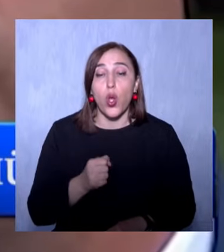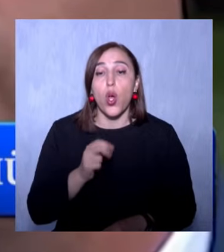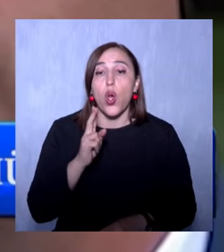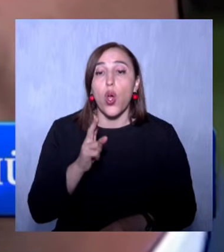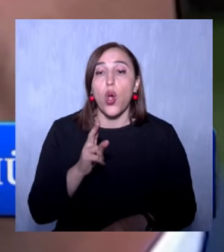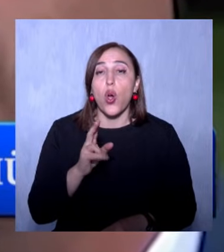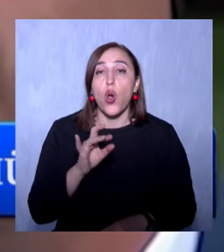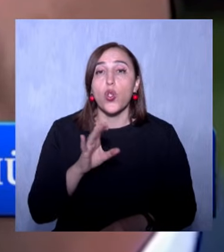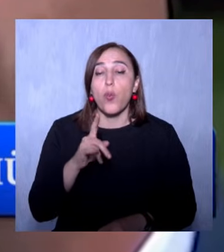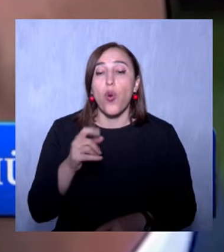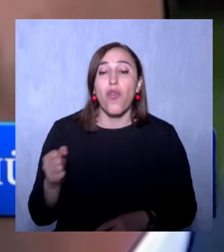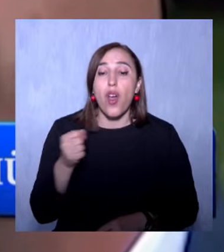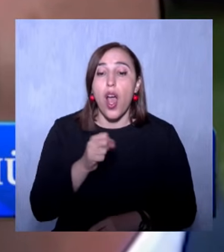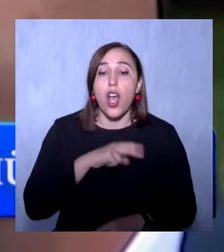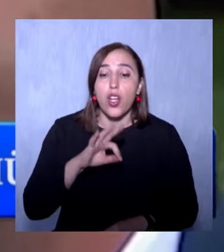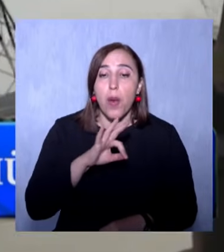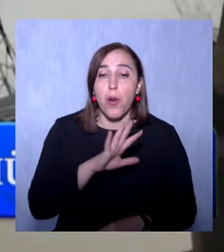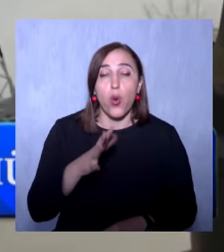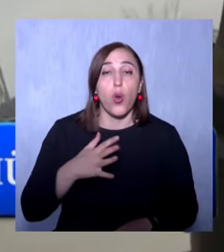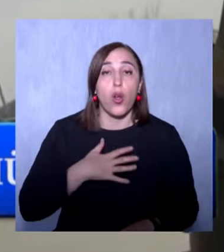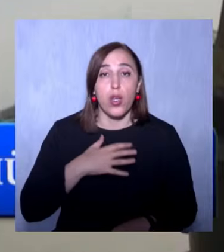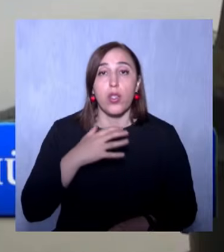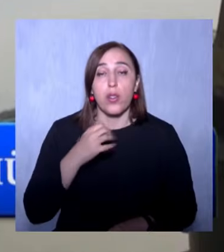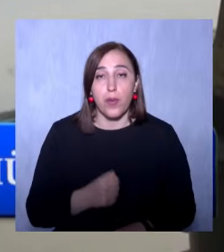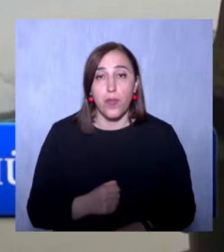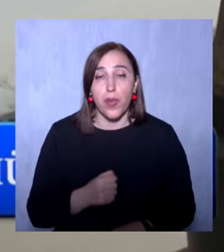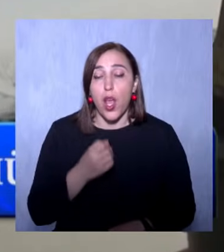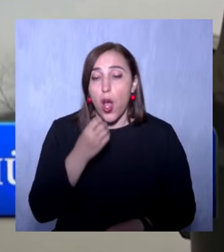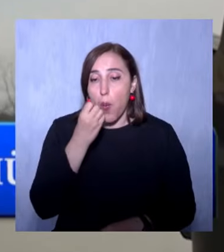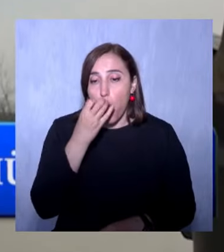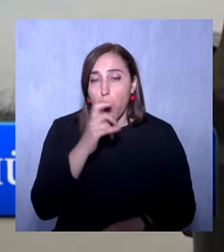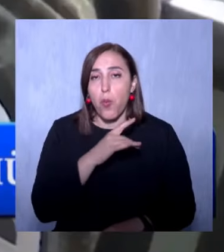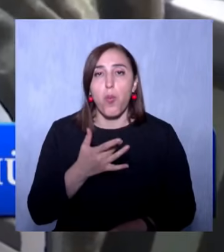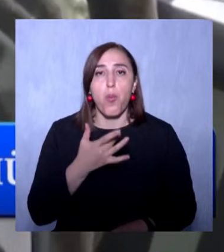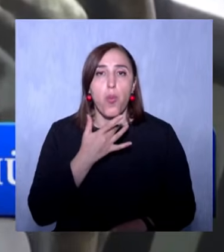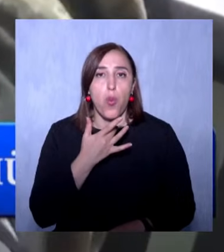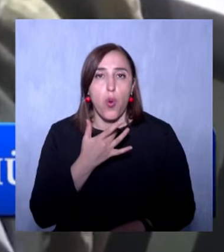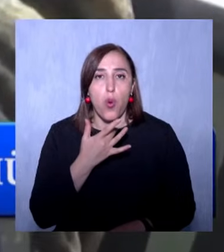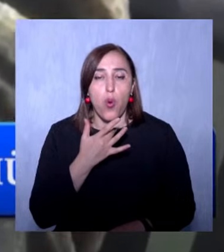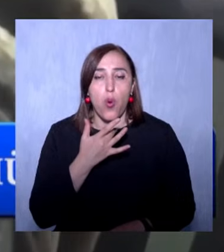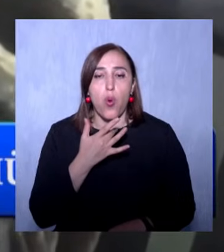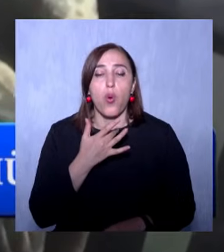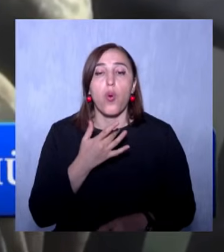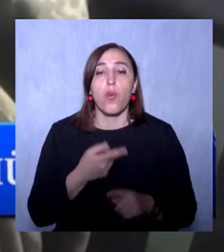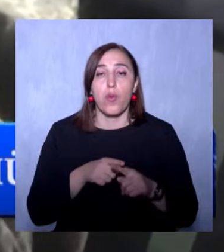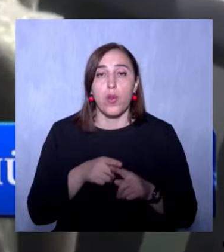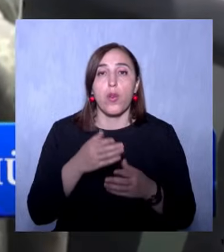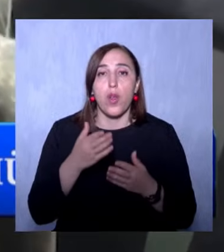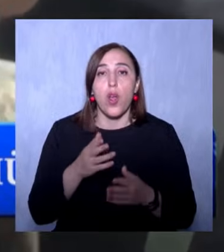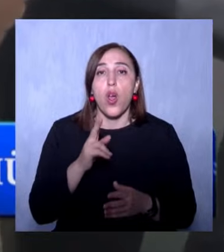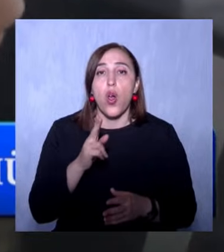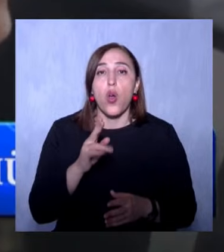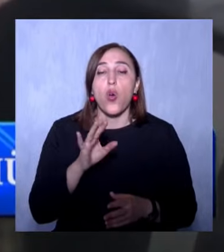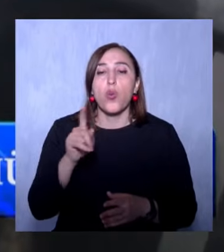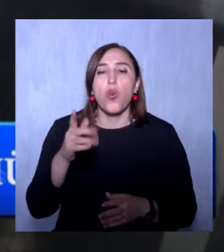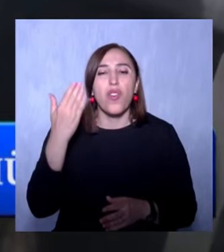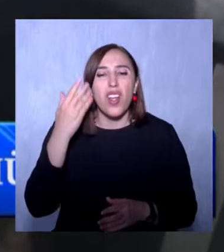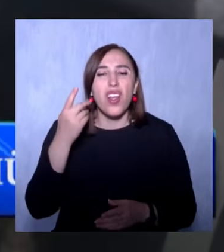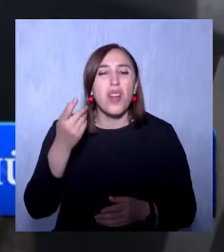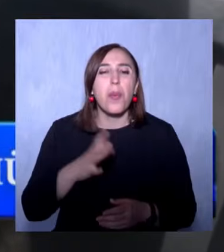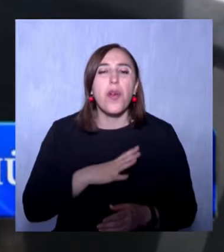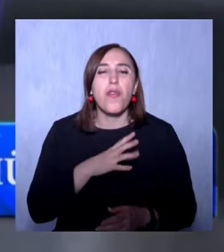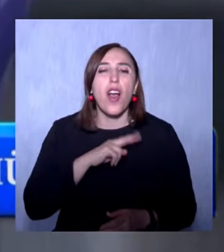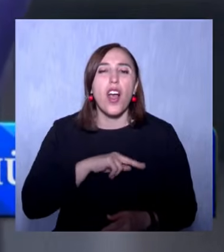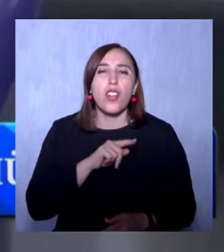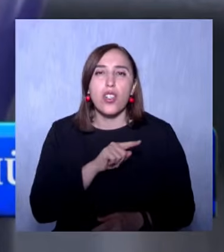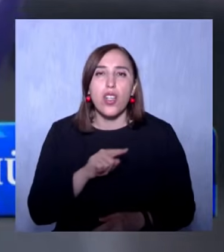Կոսոբոկովի նշանակումը Ադրբեջանի իշխանական շրջանակներում։ Բաքվից հնչող բողոքների հիմնական պատճառը գեներալ Կոսոբոկովի կենսագրությունն էր։